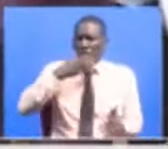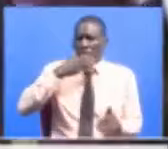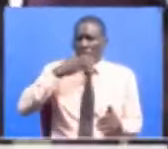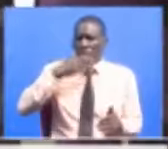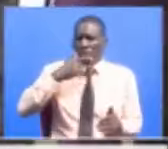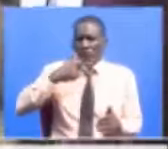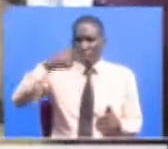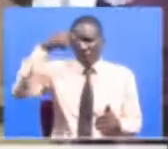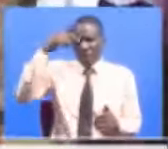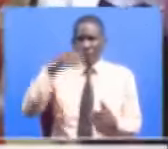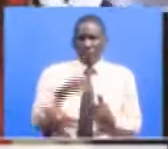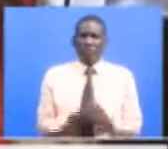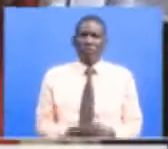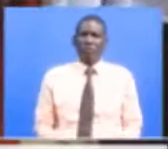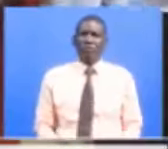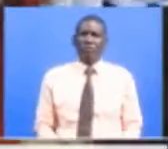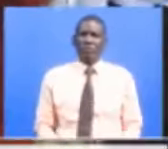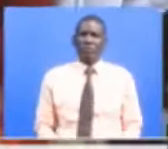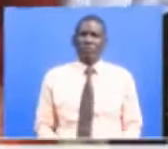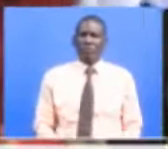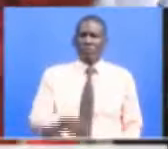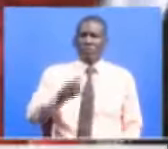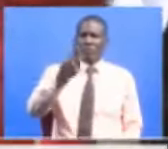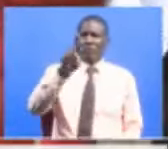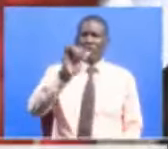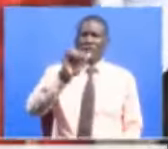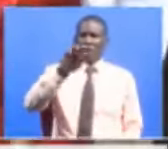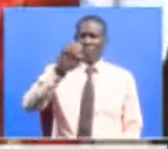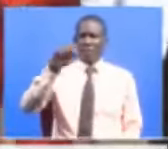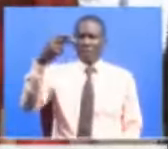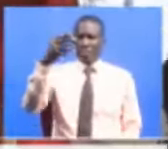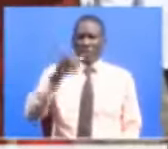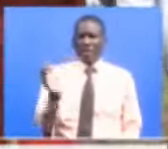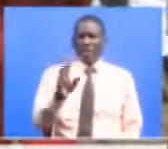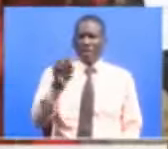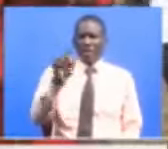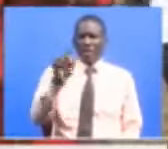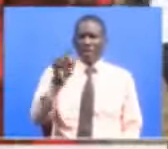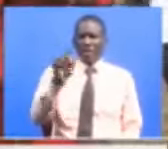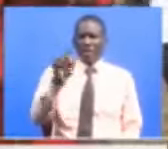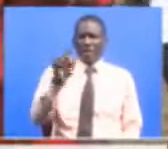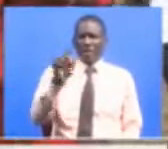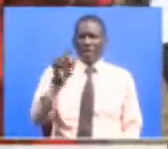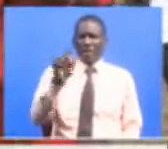mayatima. Margaret Kimathi, NTV.